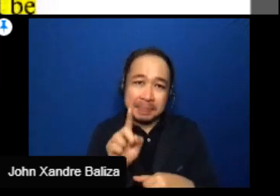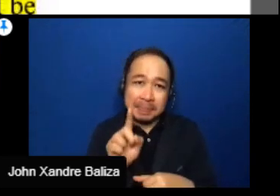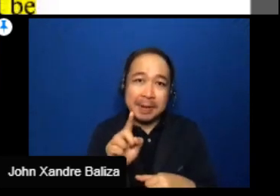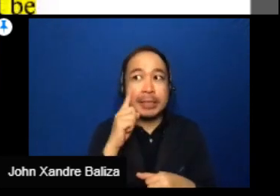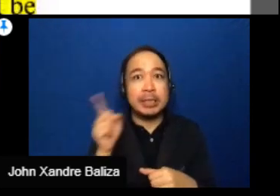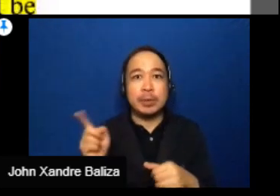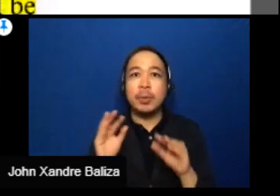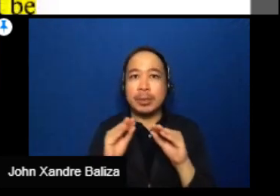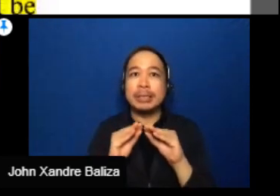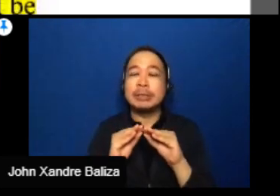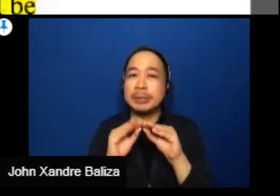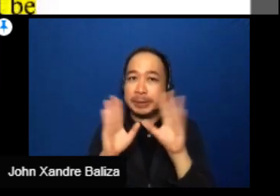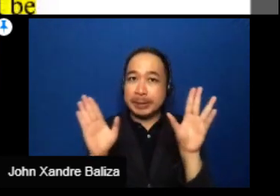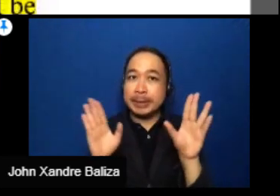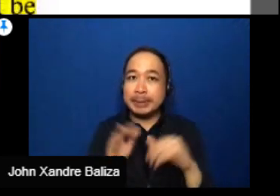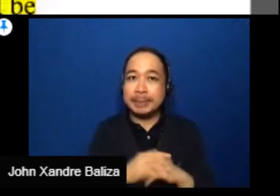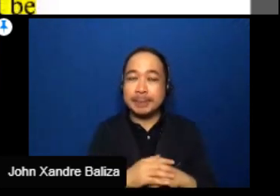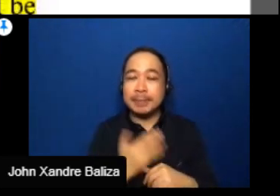Спасибо.